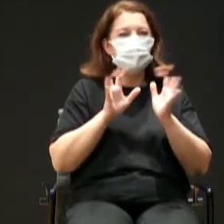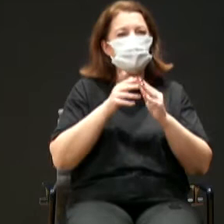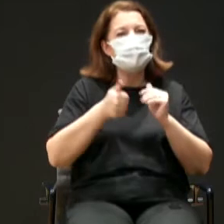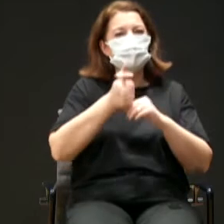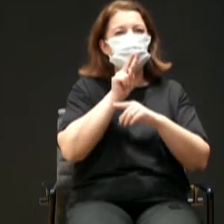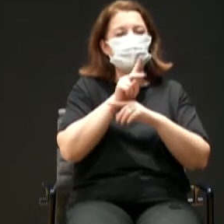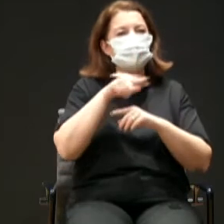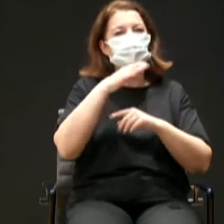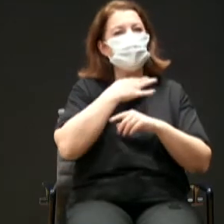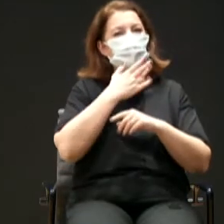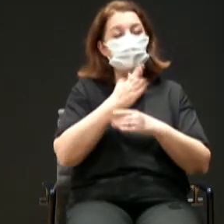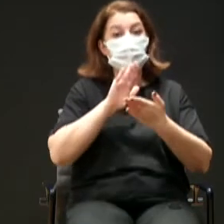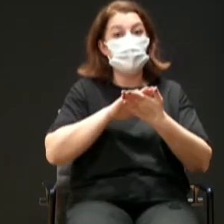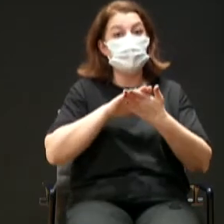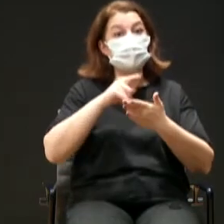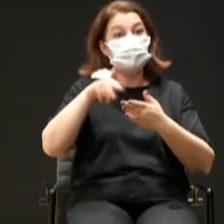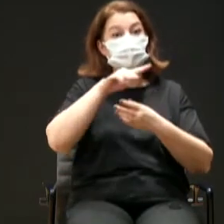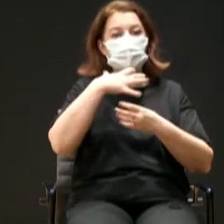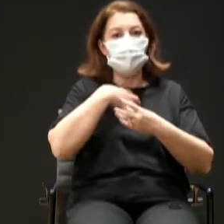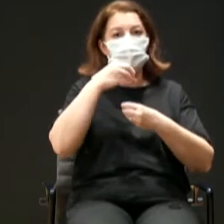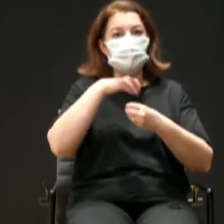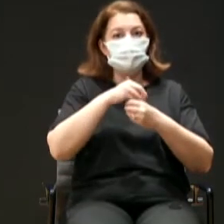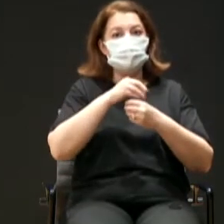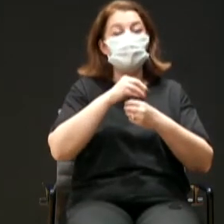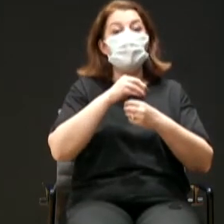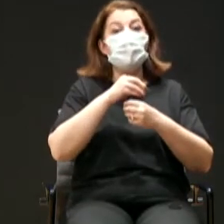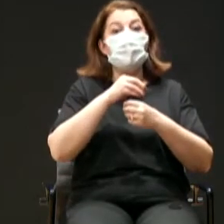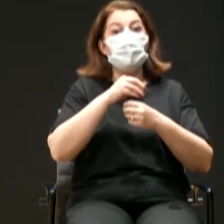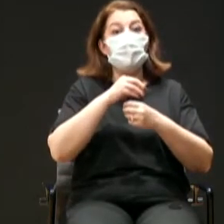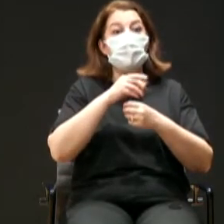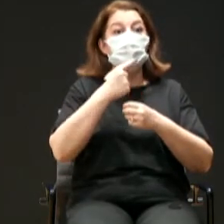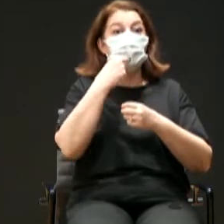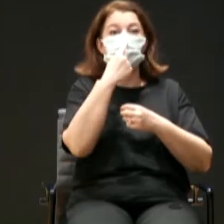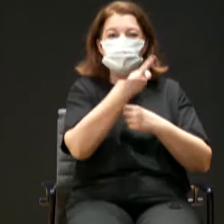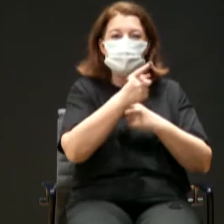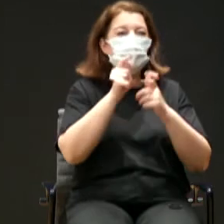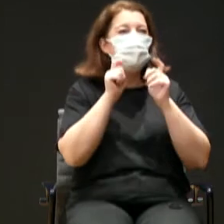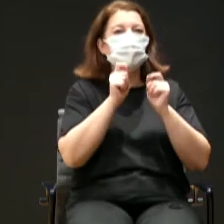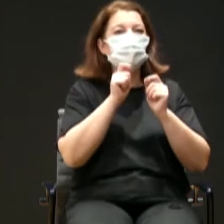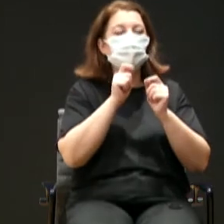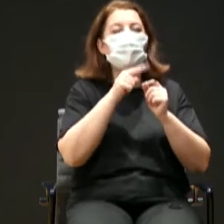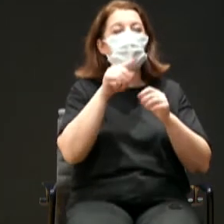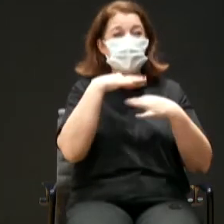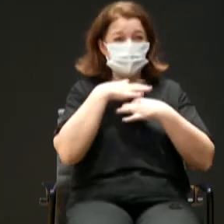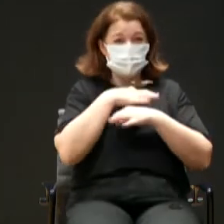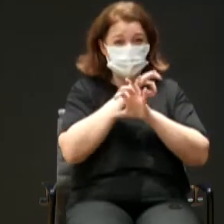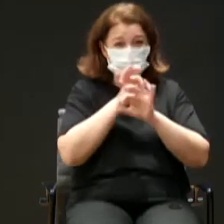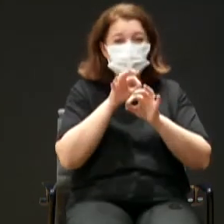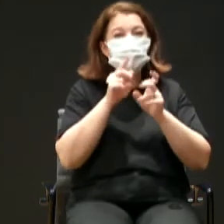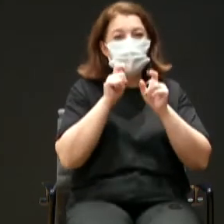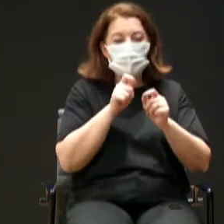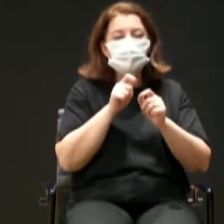ediyorum. Arkadaşlarınızı lütfen uyarınız. Çünkü yapılan her türlü saygısızlık sizin grubunuz adına yapılmış olan saygısızlık